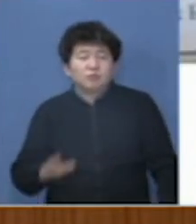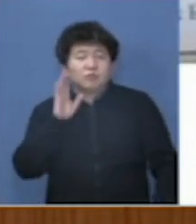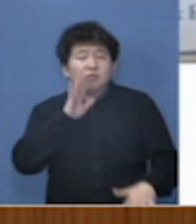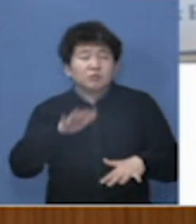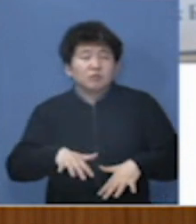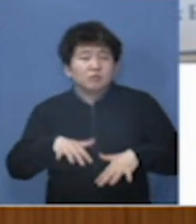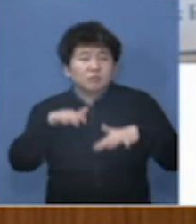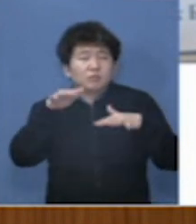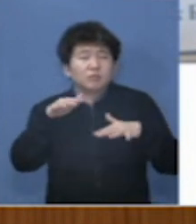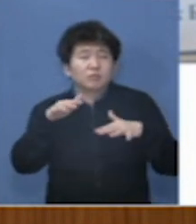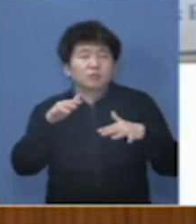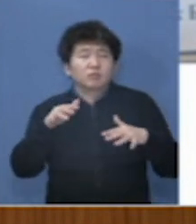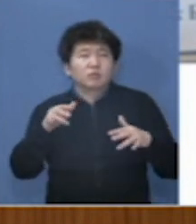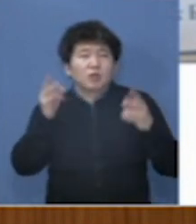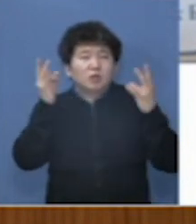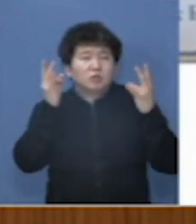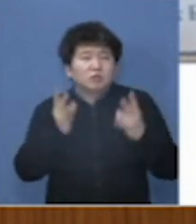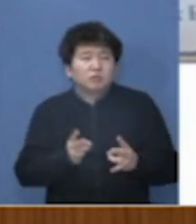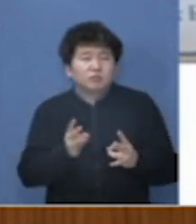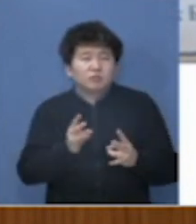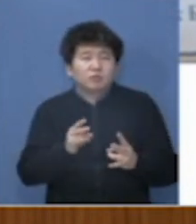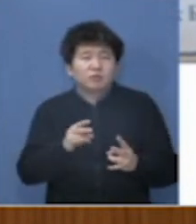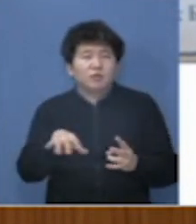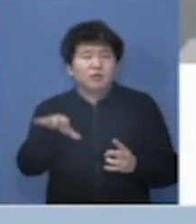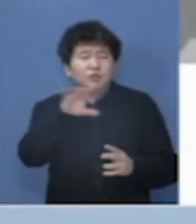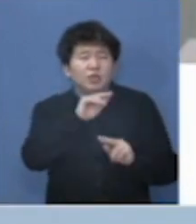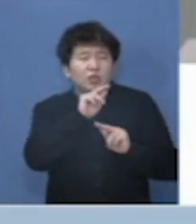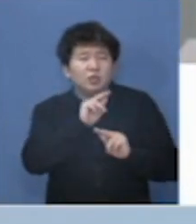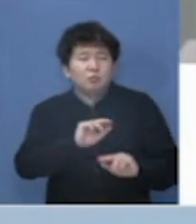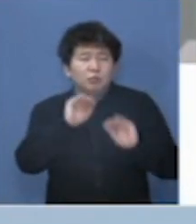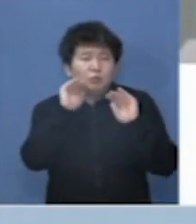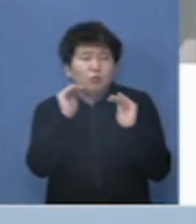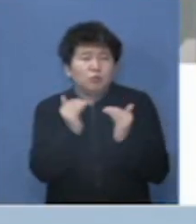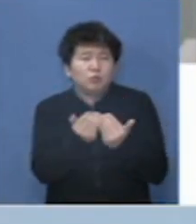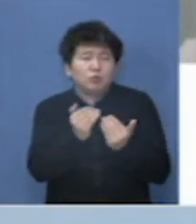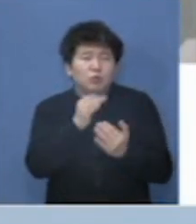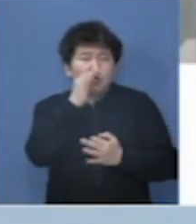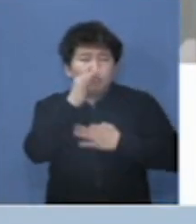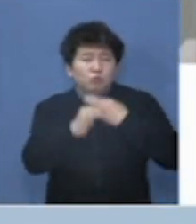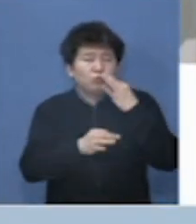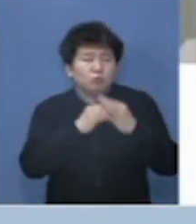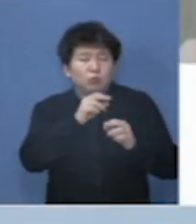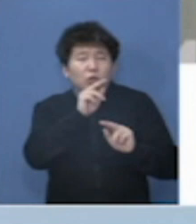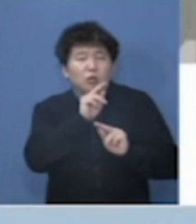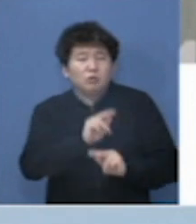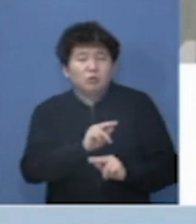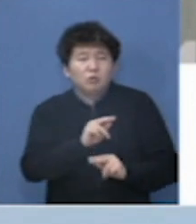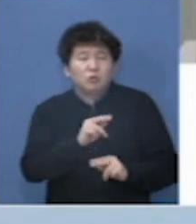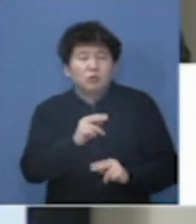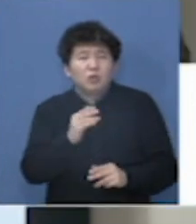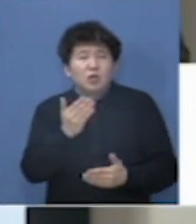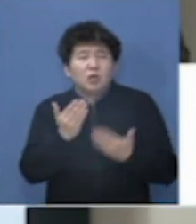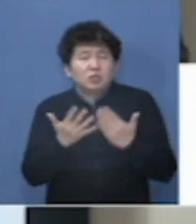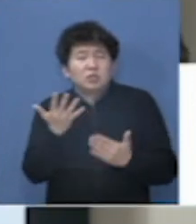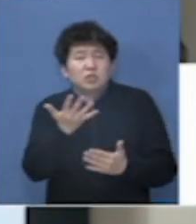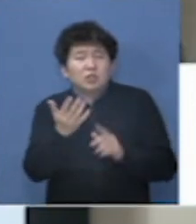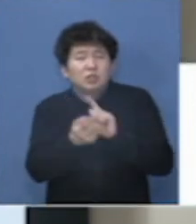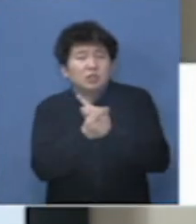тасқынының зардаптарын барынша азайту жұмыстары тәулік бойы жүргізіліп жатқандығын айтты. Қандай да бір өзгеріс орын алса, жедел